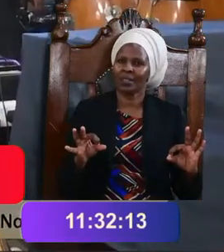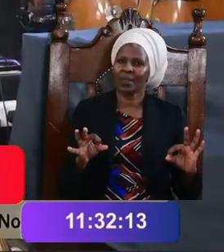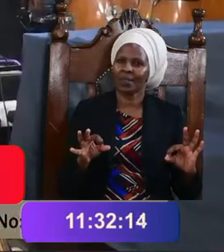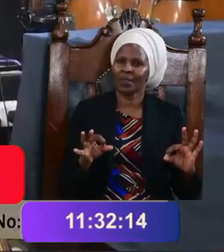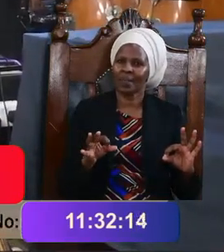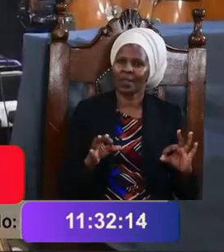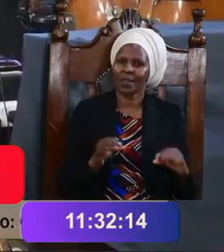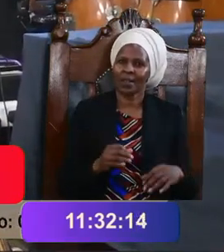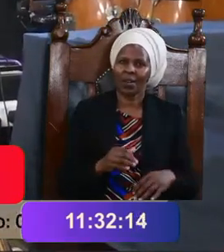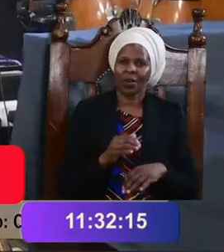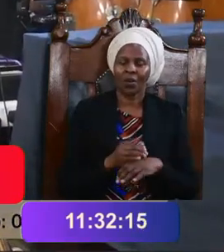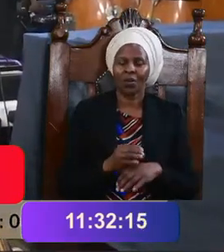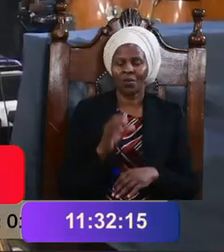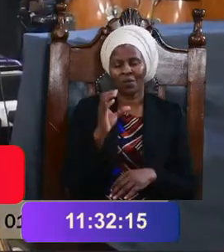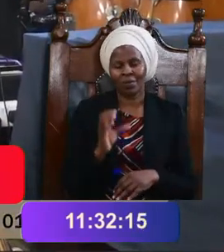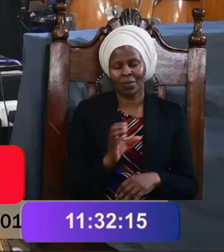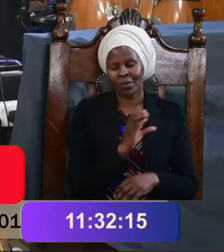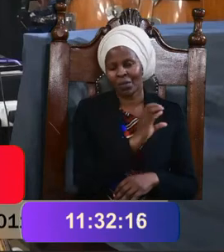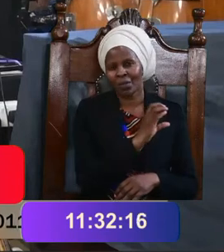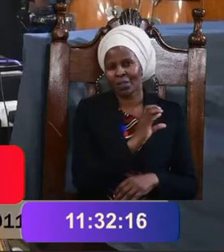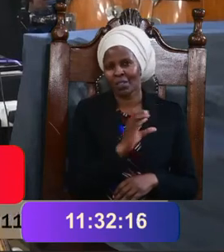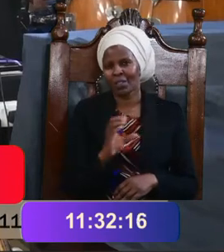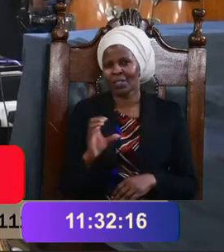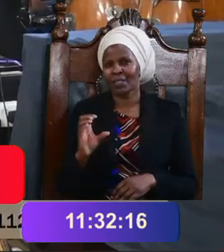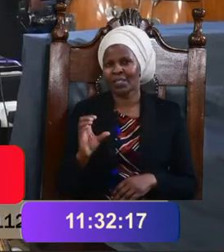mti wake